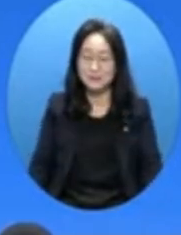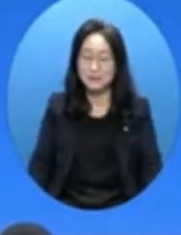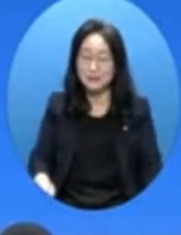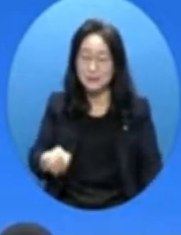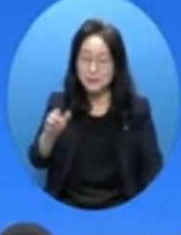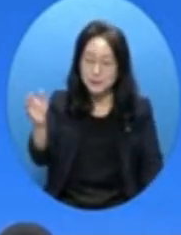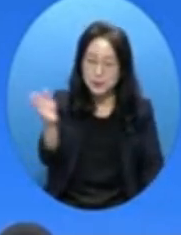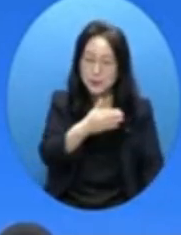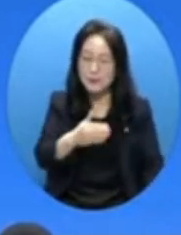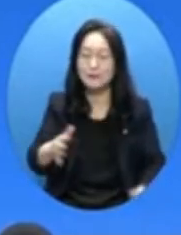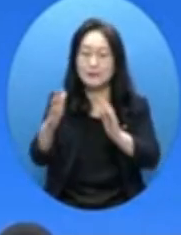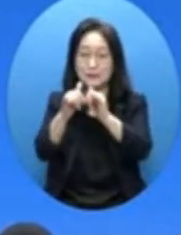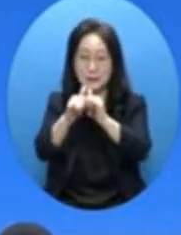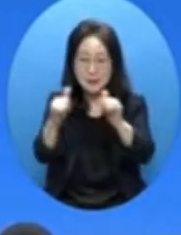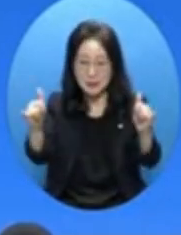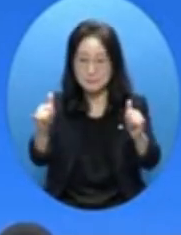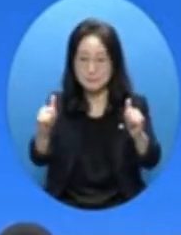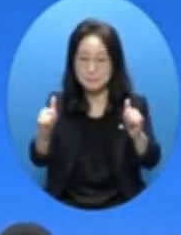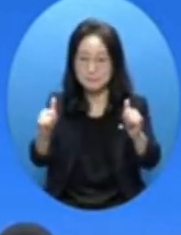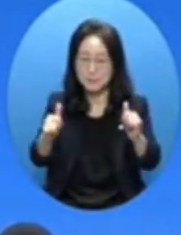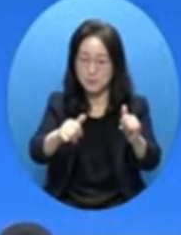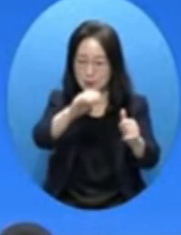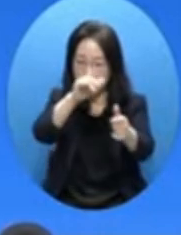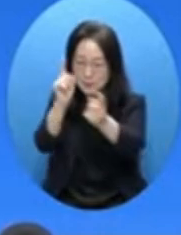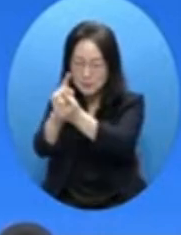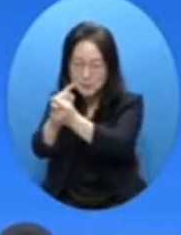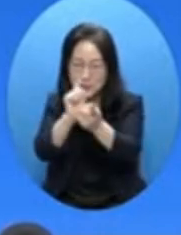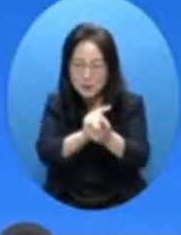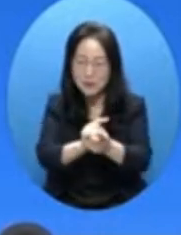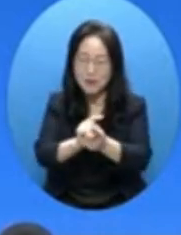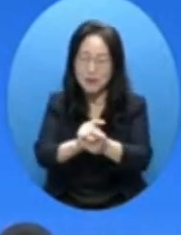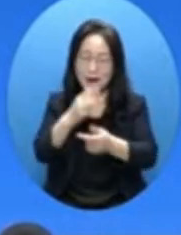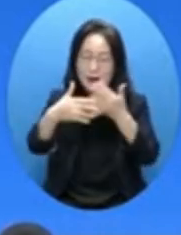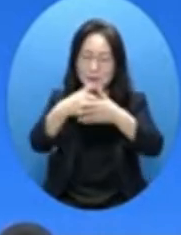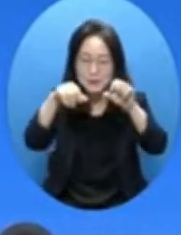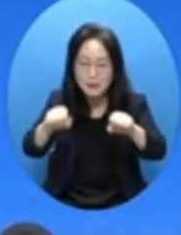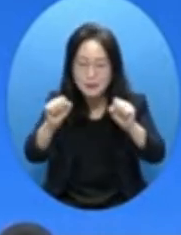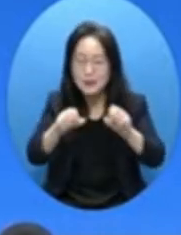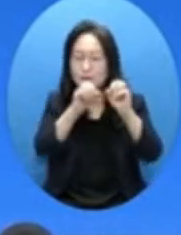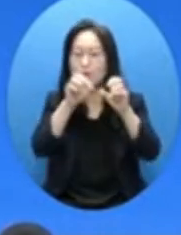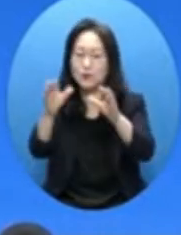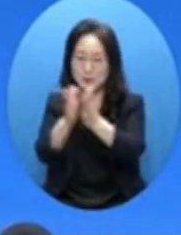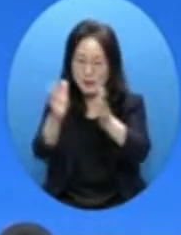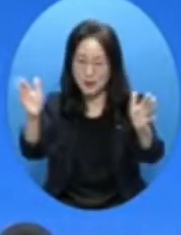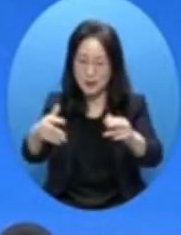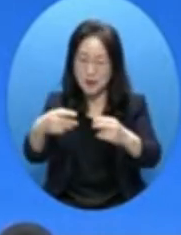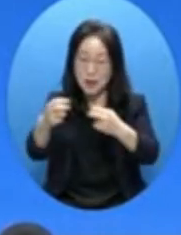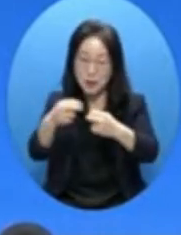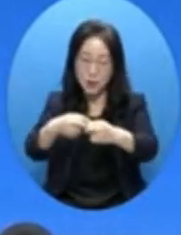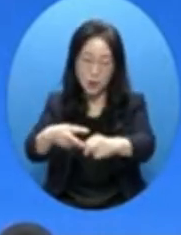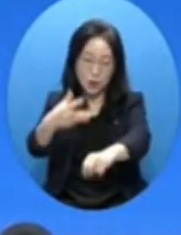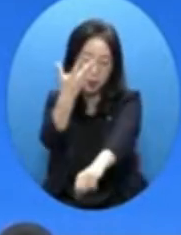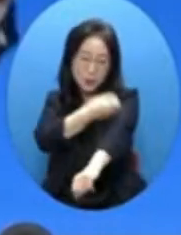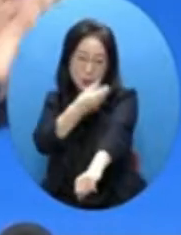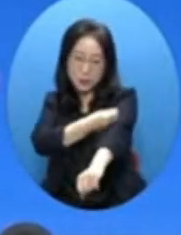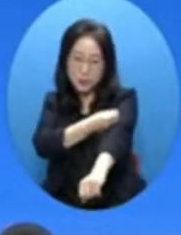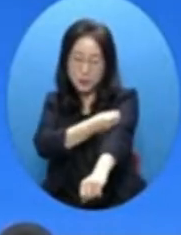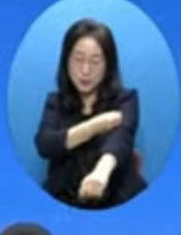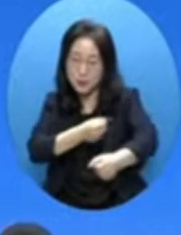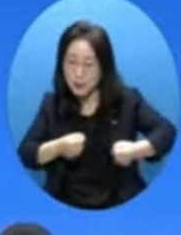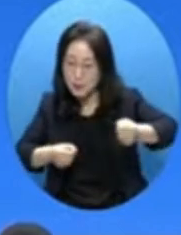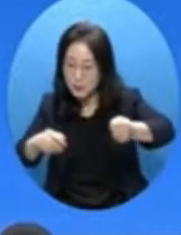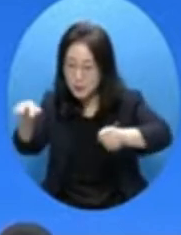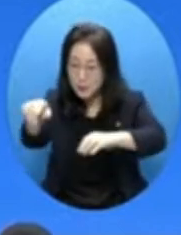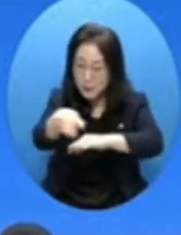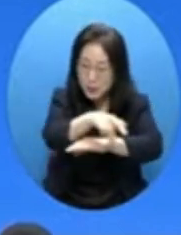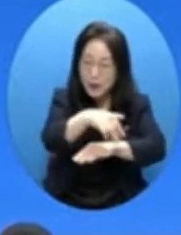그때부터 사람들에게 하나님은 살아계시다 전도하기 시작했습니다. 병원에 가서 링거를 꽂고 왔다 갔다 하면서 하나님 살아계십니다,